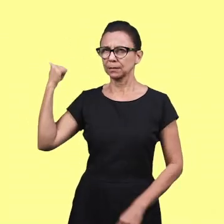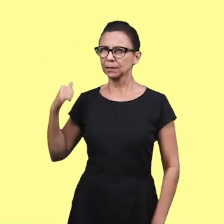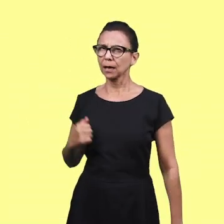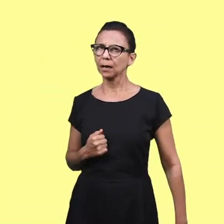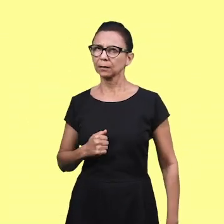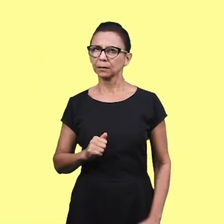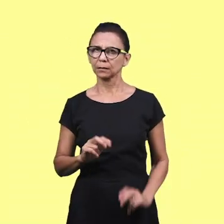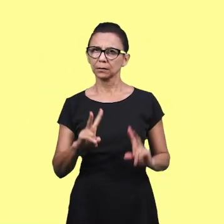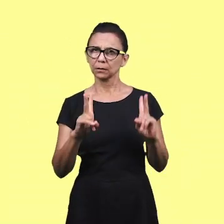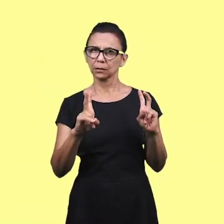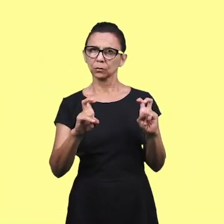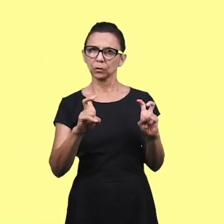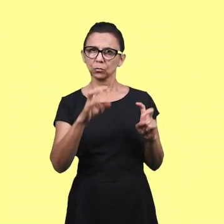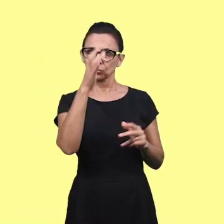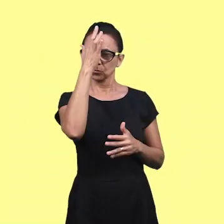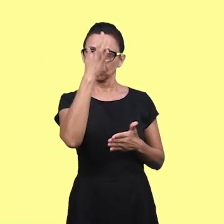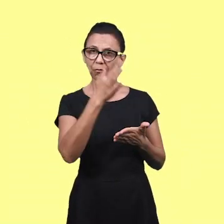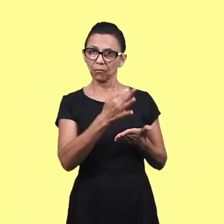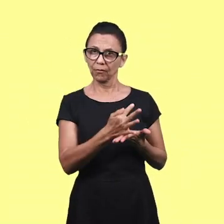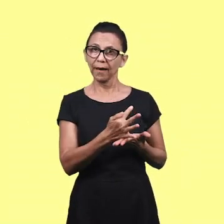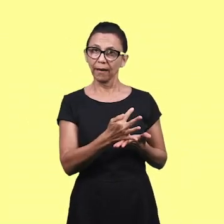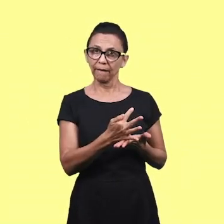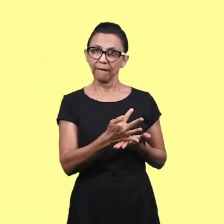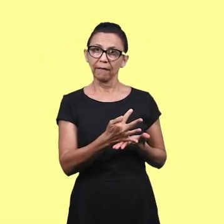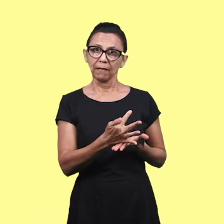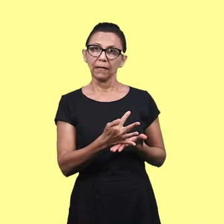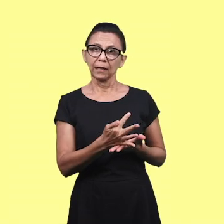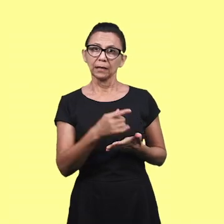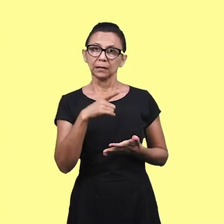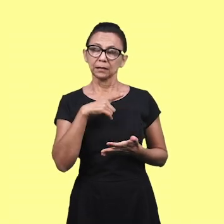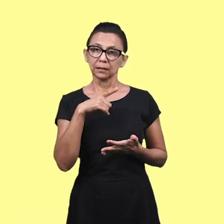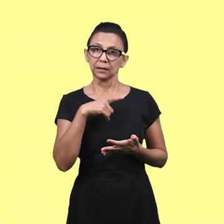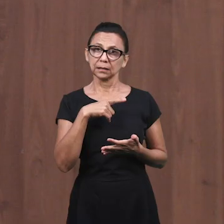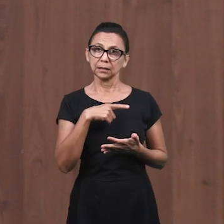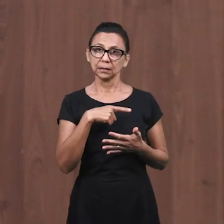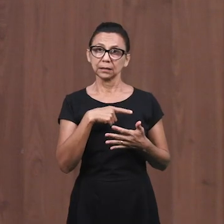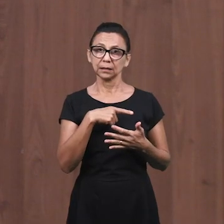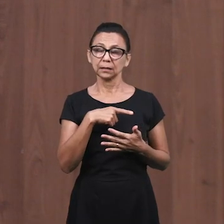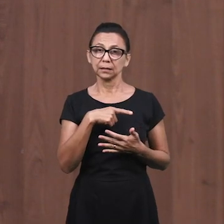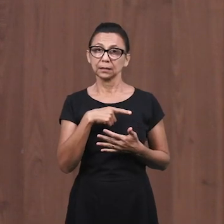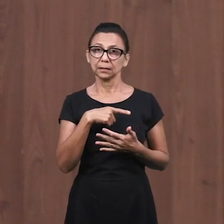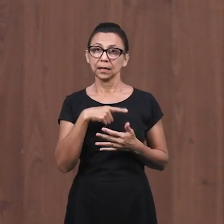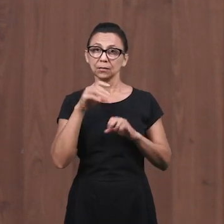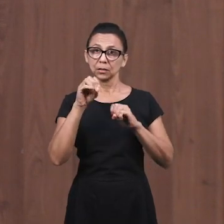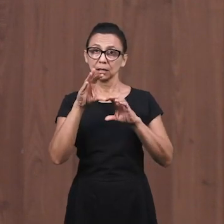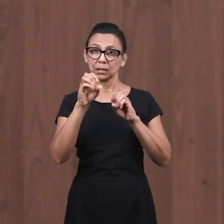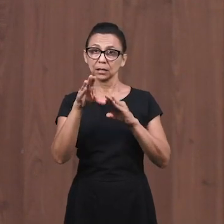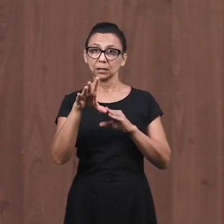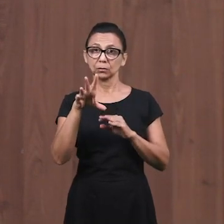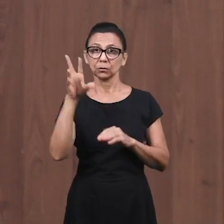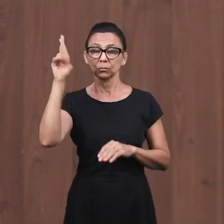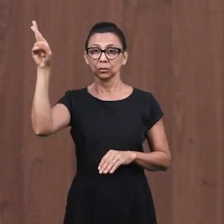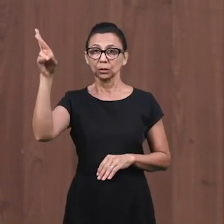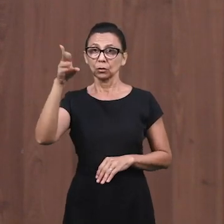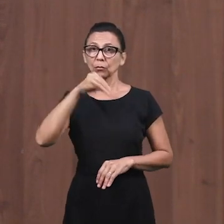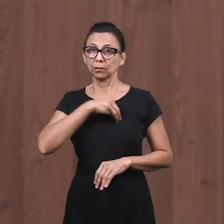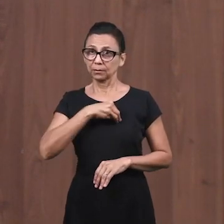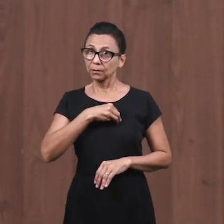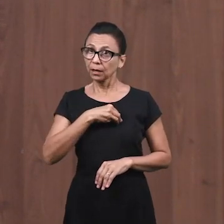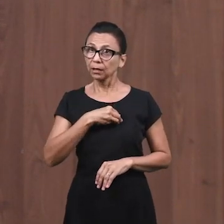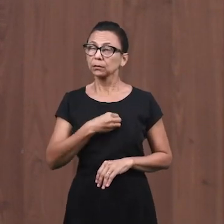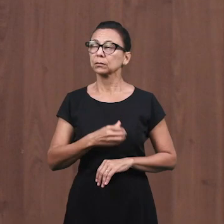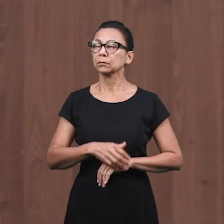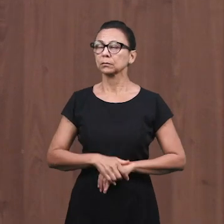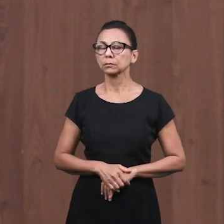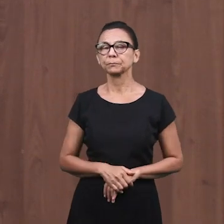parole du Seigneur? C'était comme ça avec Jérémie. Même en sachant que le peuple qui était en péché